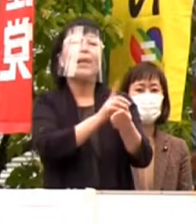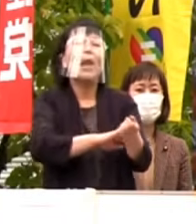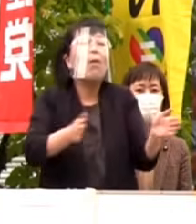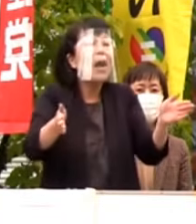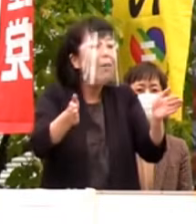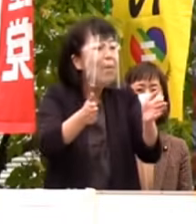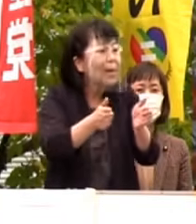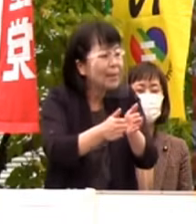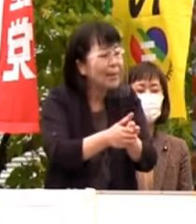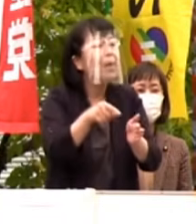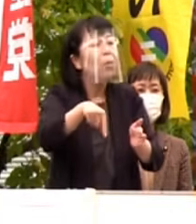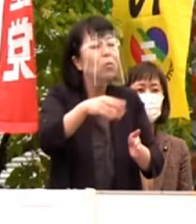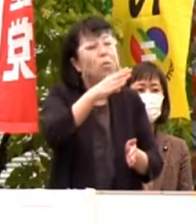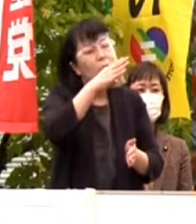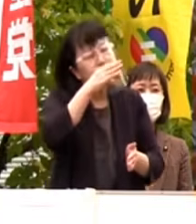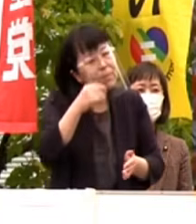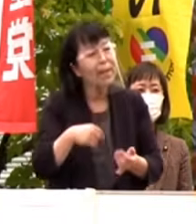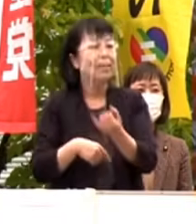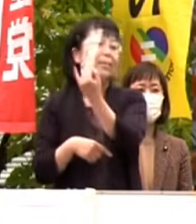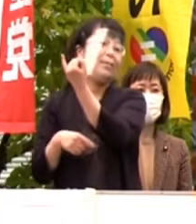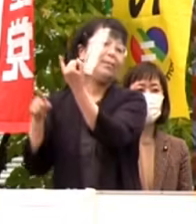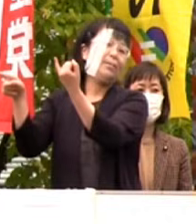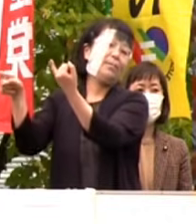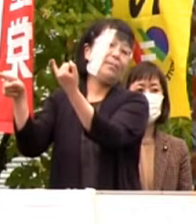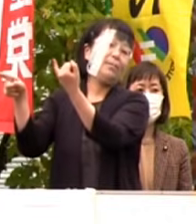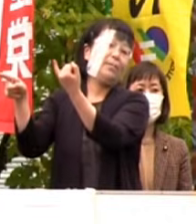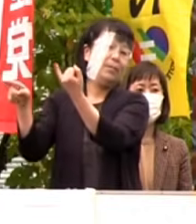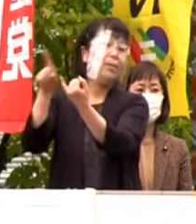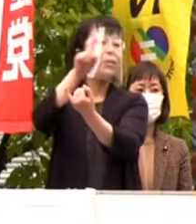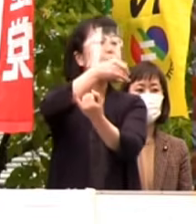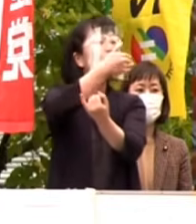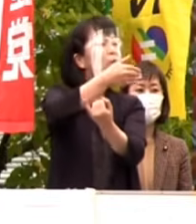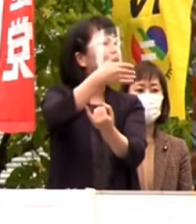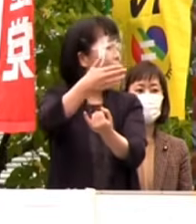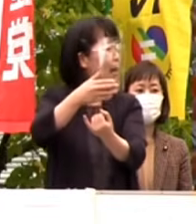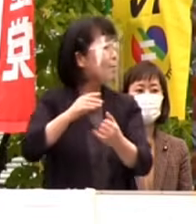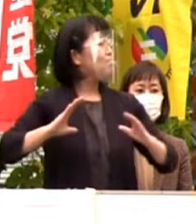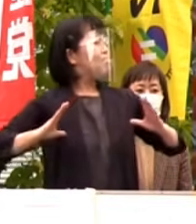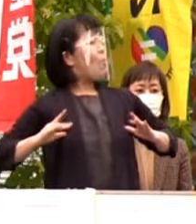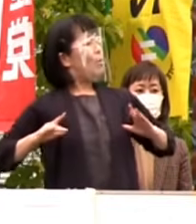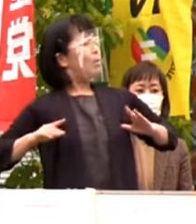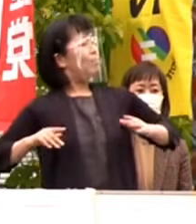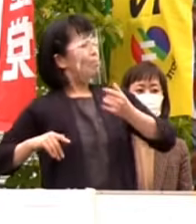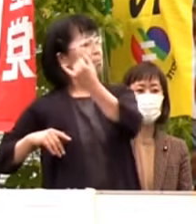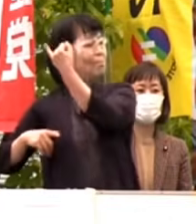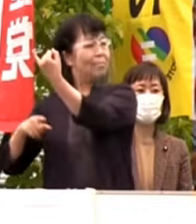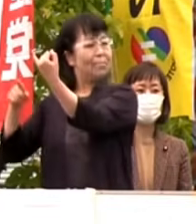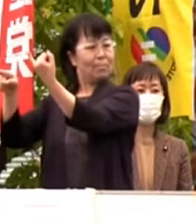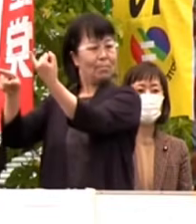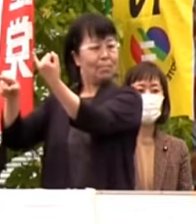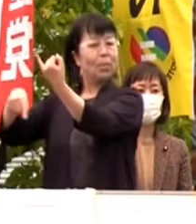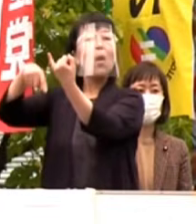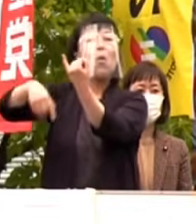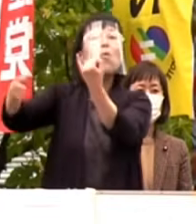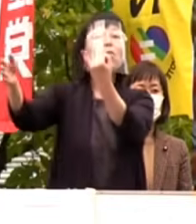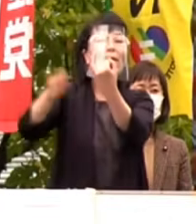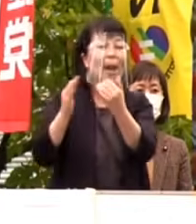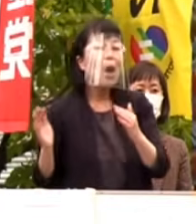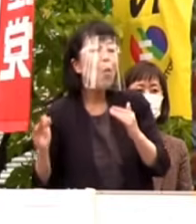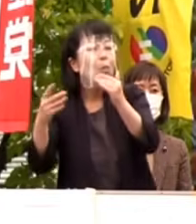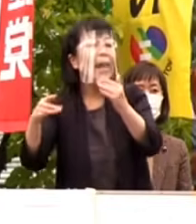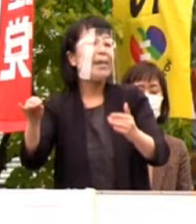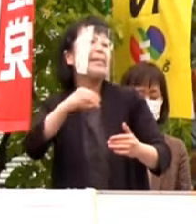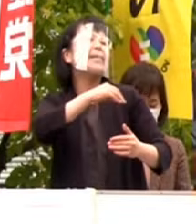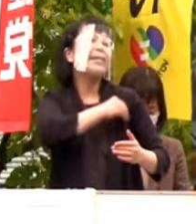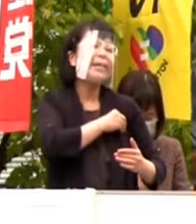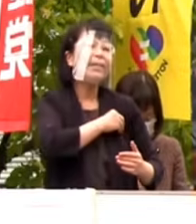素晴らしい池内沙織さん、12区が生んだ誇るべき政治家を、12区から国会に押し上げてください。その